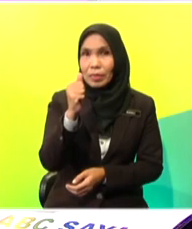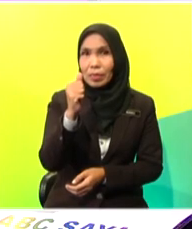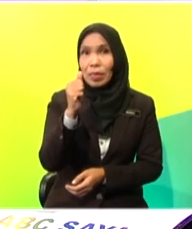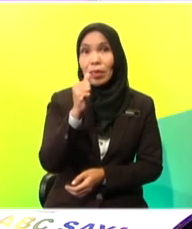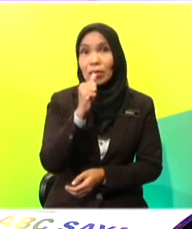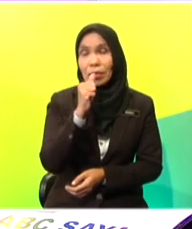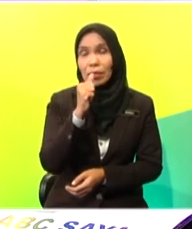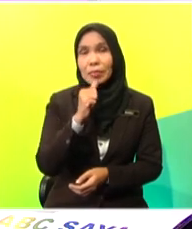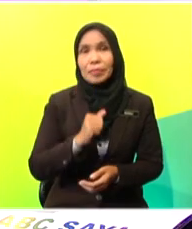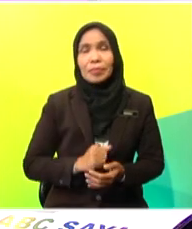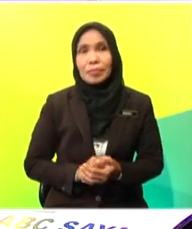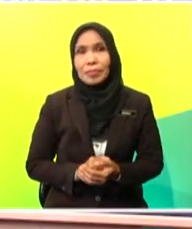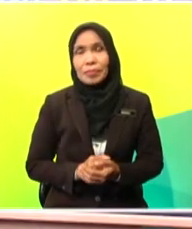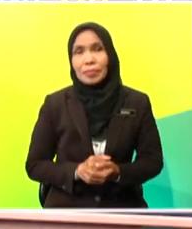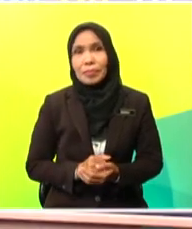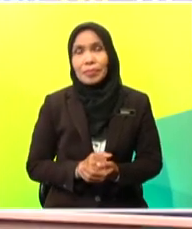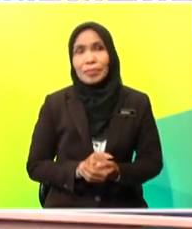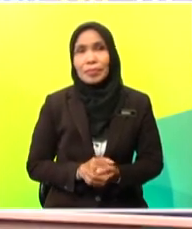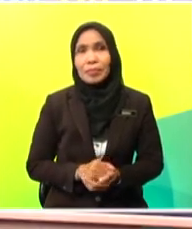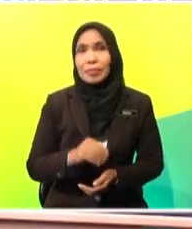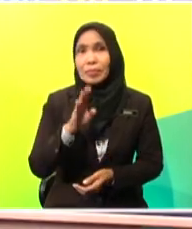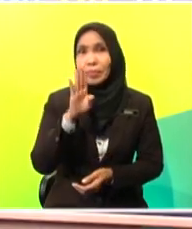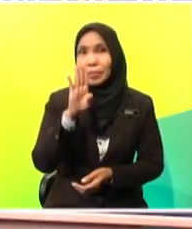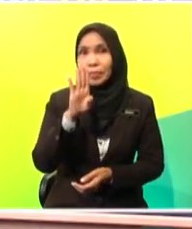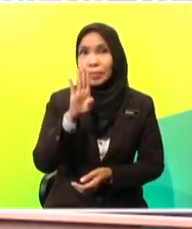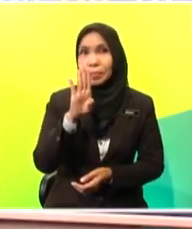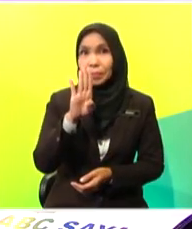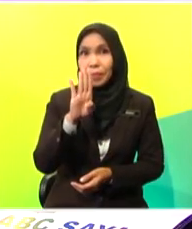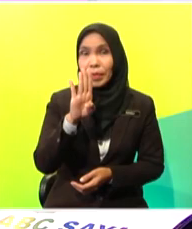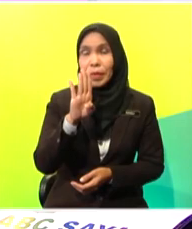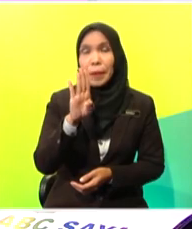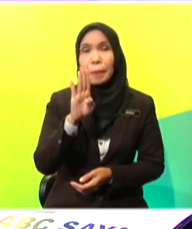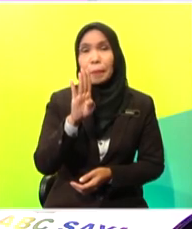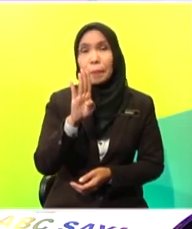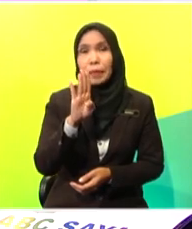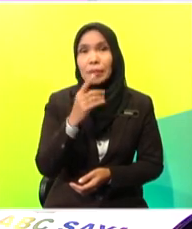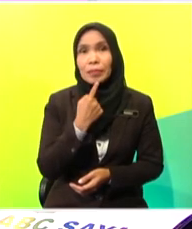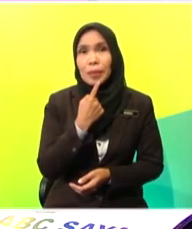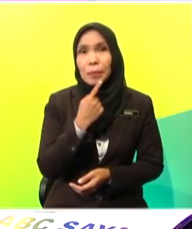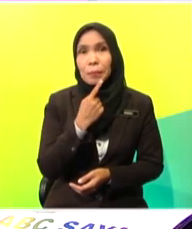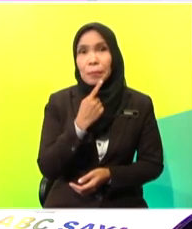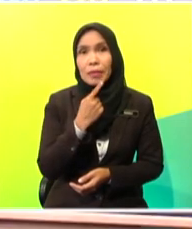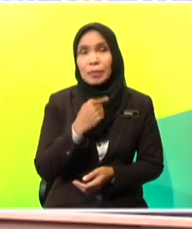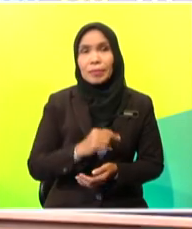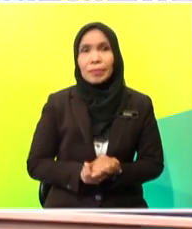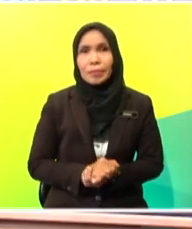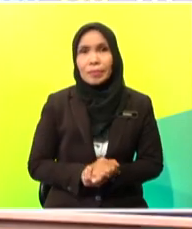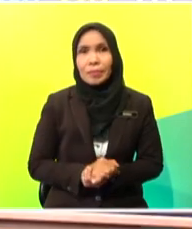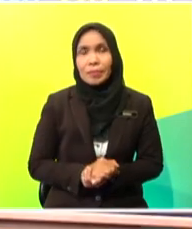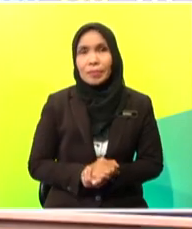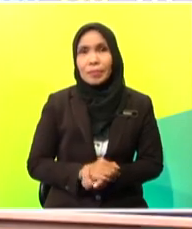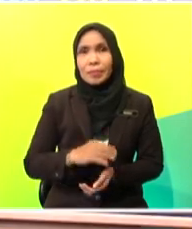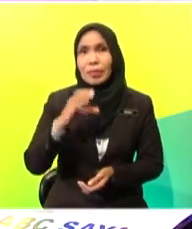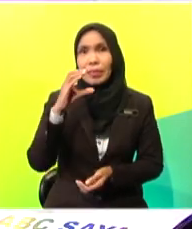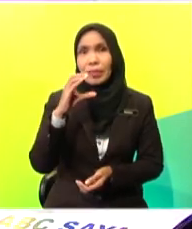ah Bi Bi bahagia God sih